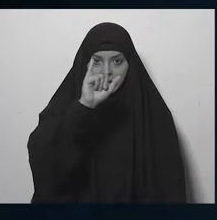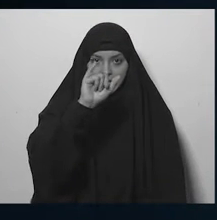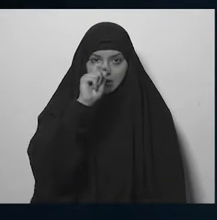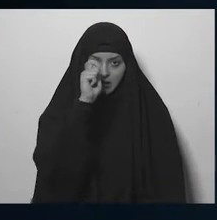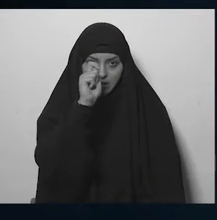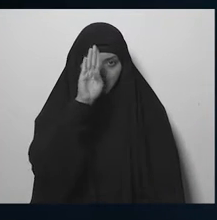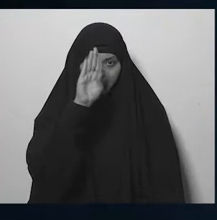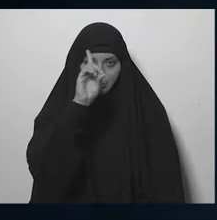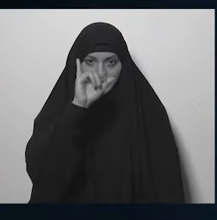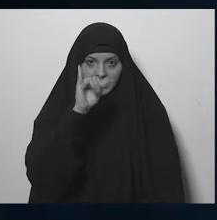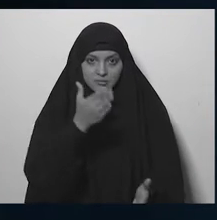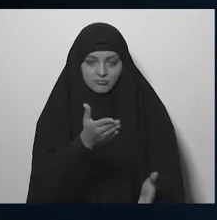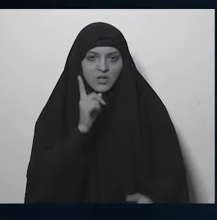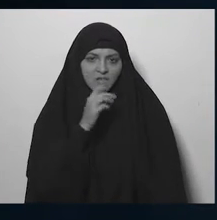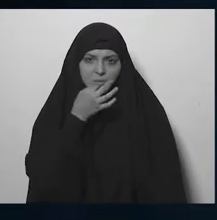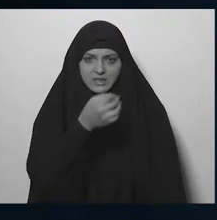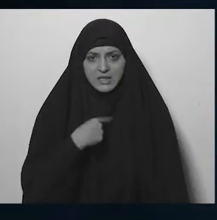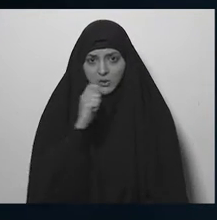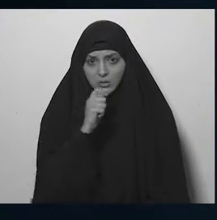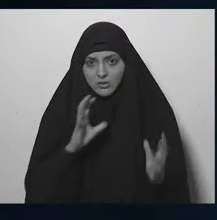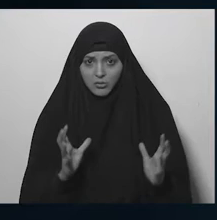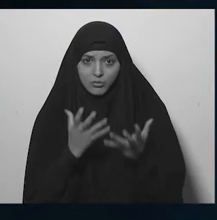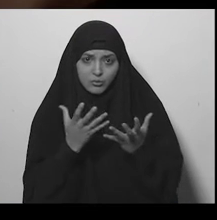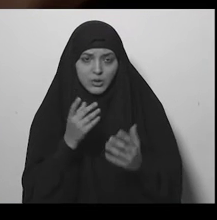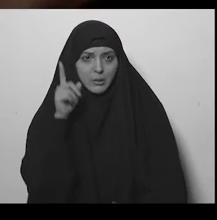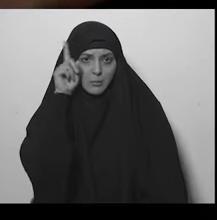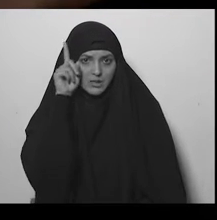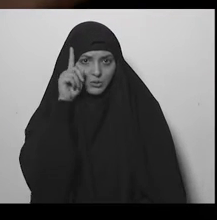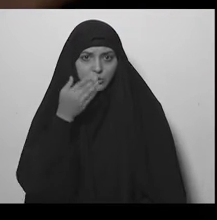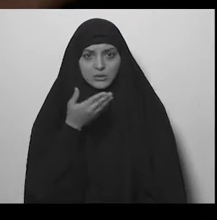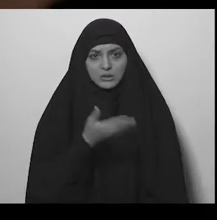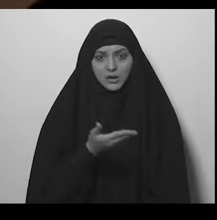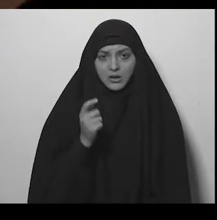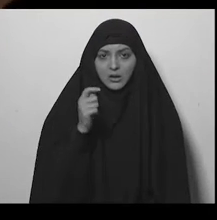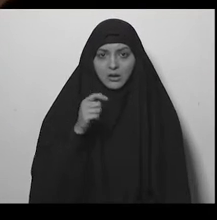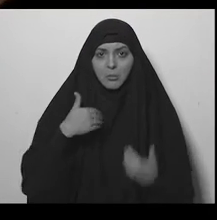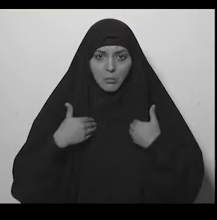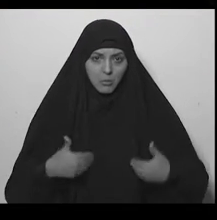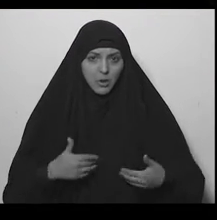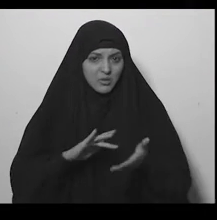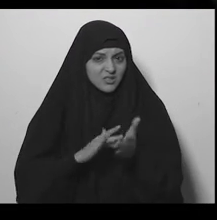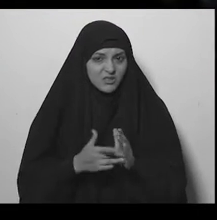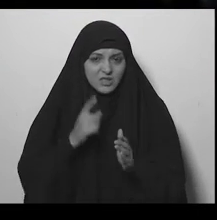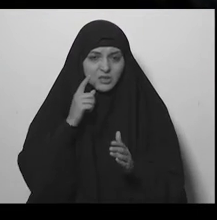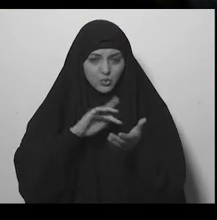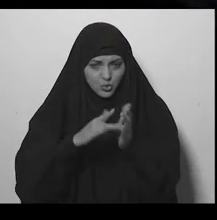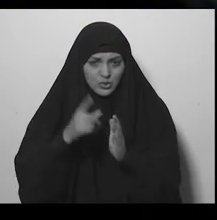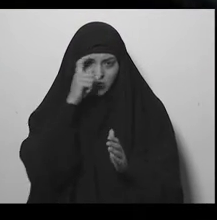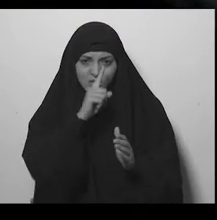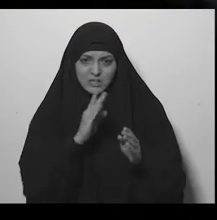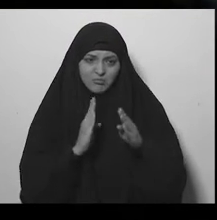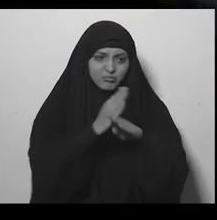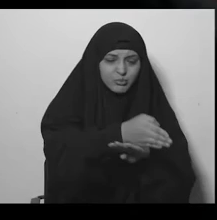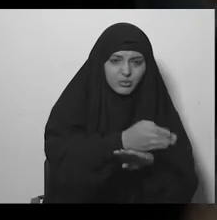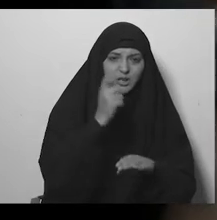a laissé des traces bien admettre à la taille elle bien ayant faim de connivence au robin